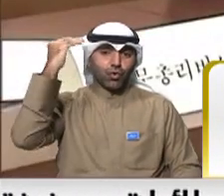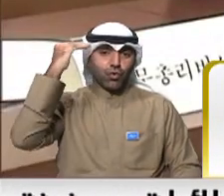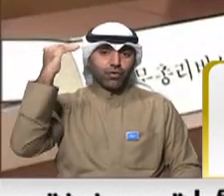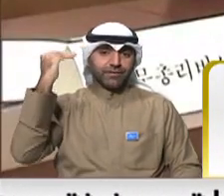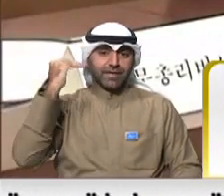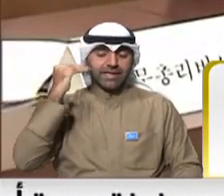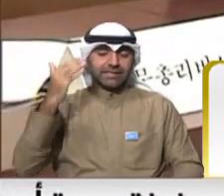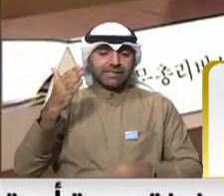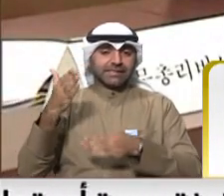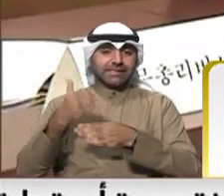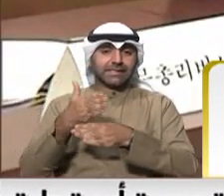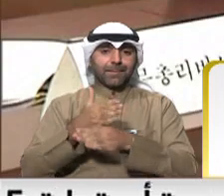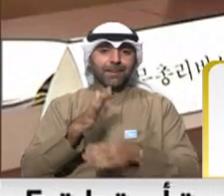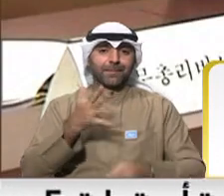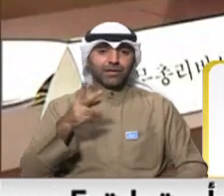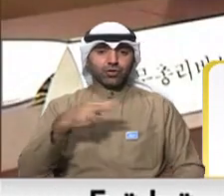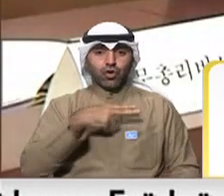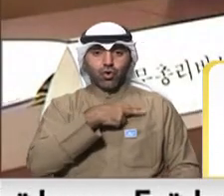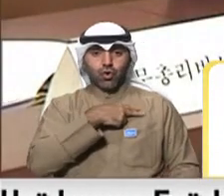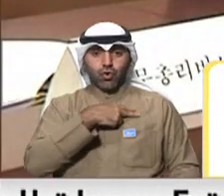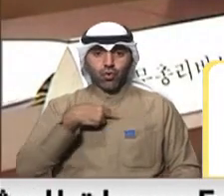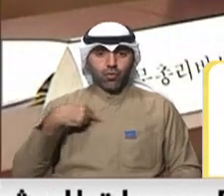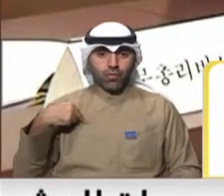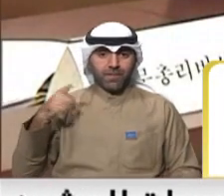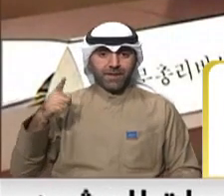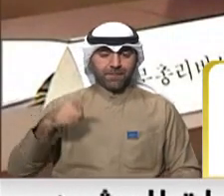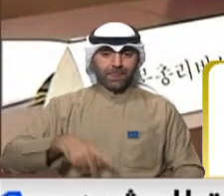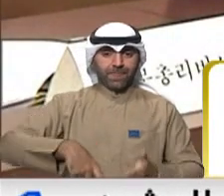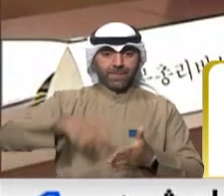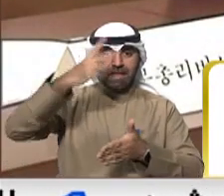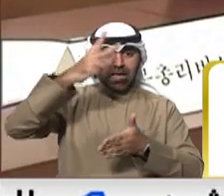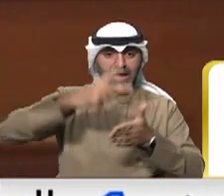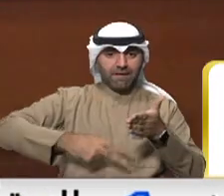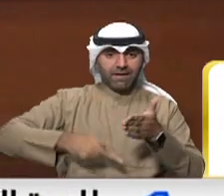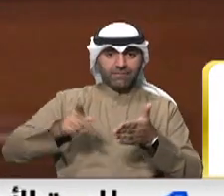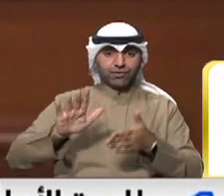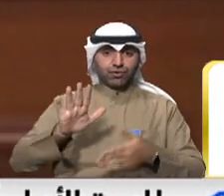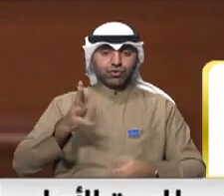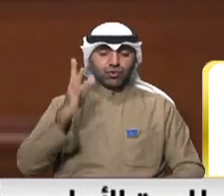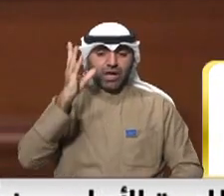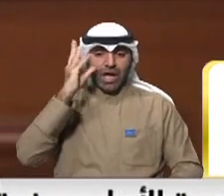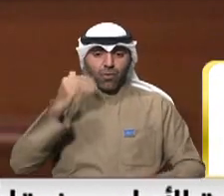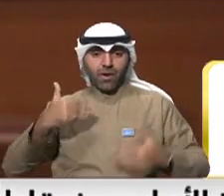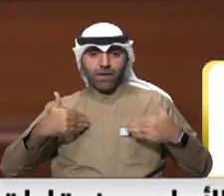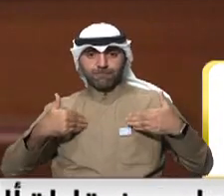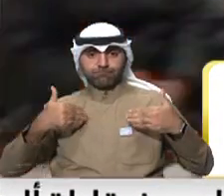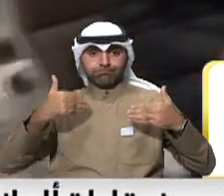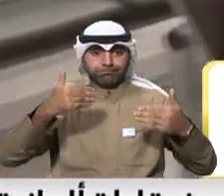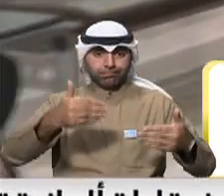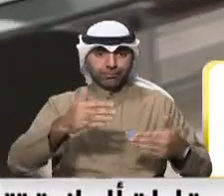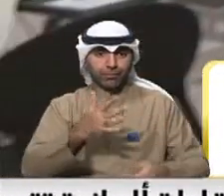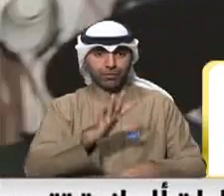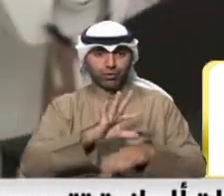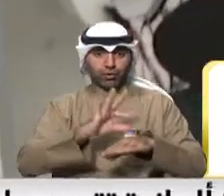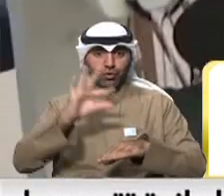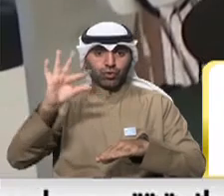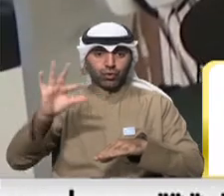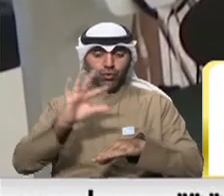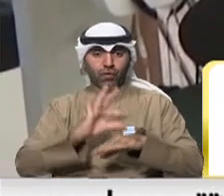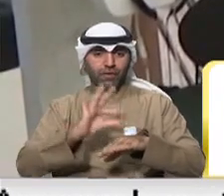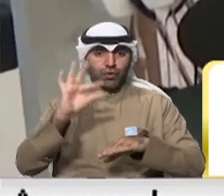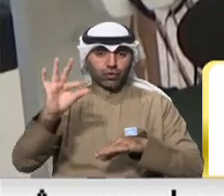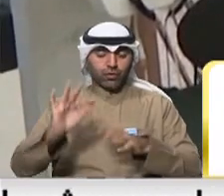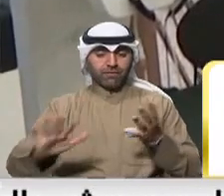القرار الحكومي لزيادة القبول الجديد في كليات الطب. وفي غضون أسبوع استقال أكثر من 10,000